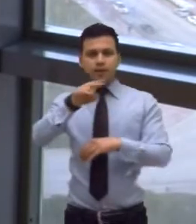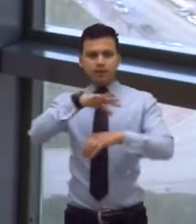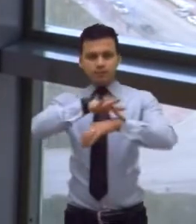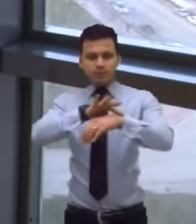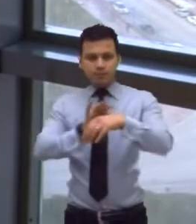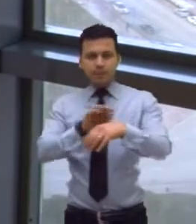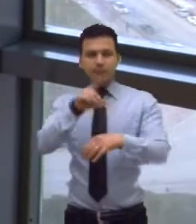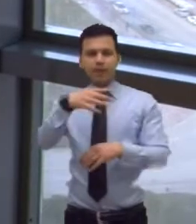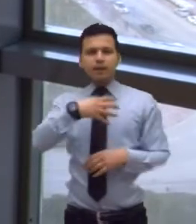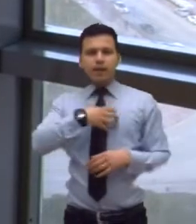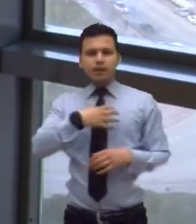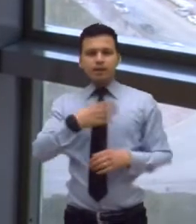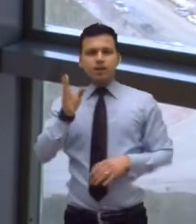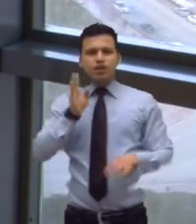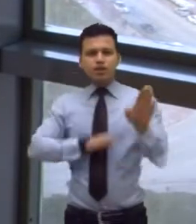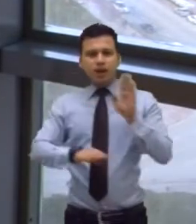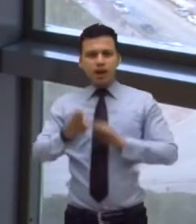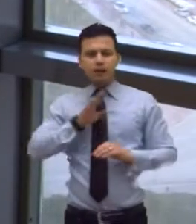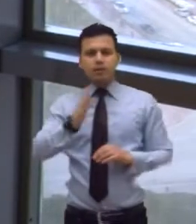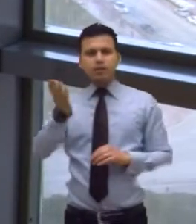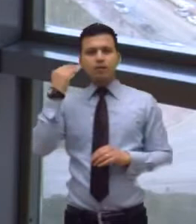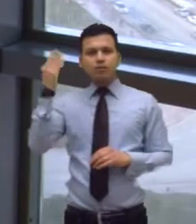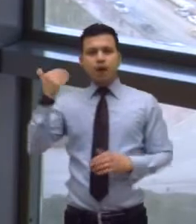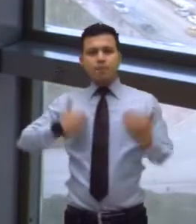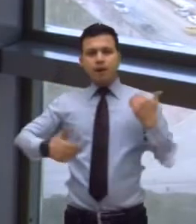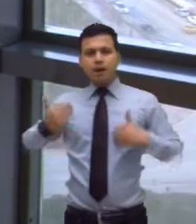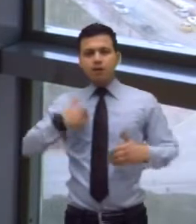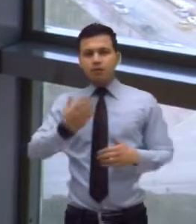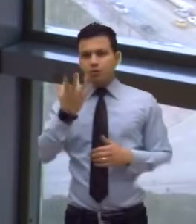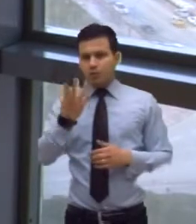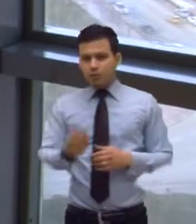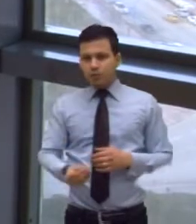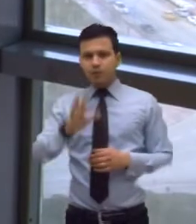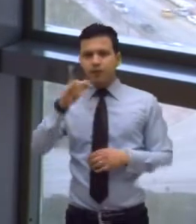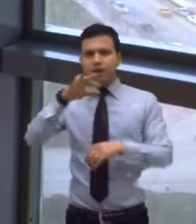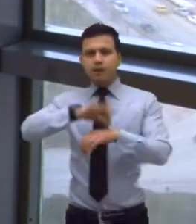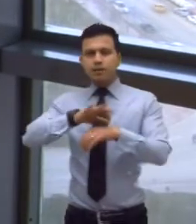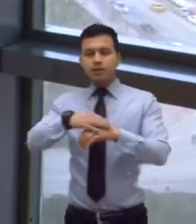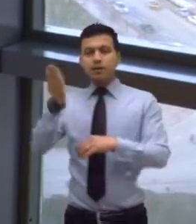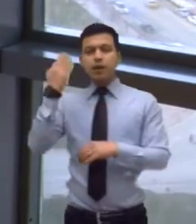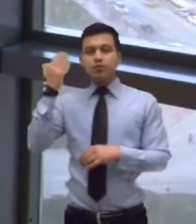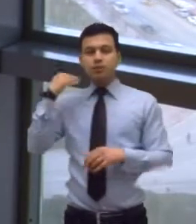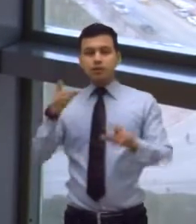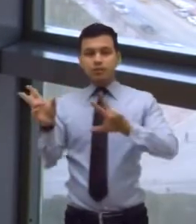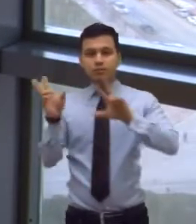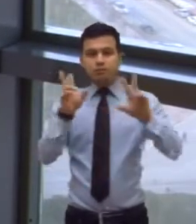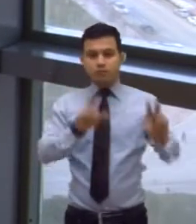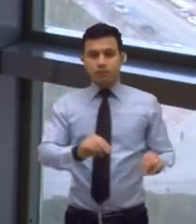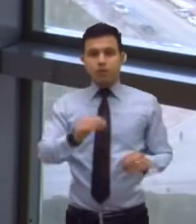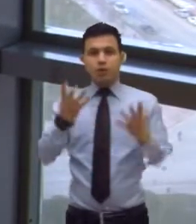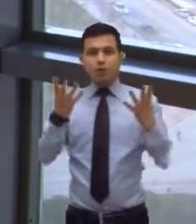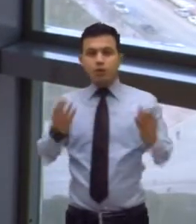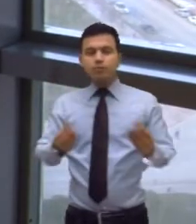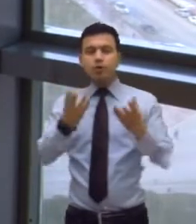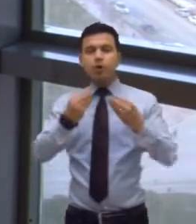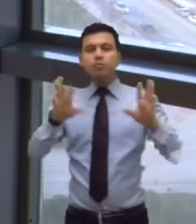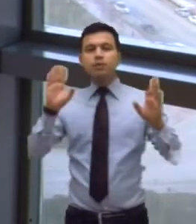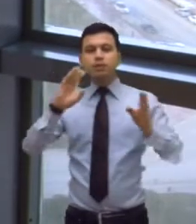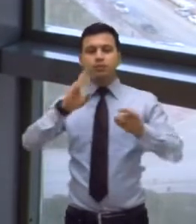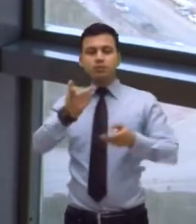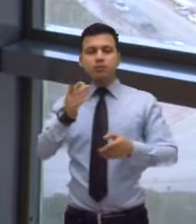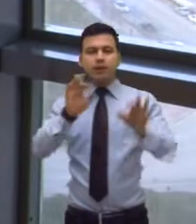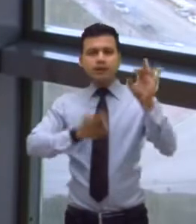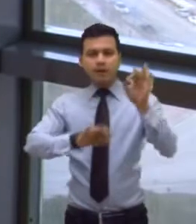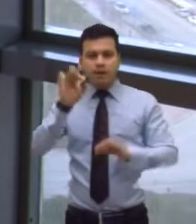Hastalarımız mevcut şikayetlerini, geçirmiş oldukları ameliyat ve hastalıkları, hastaneye yatırılıp yatırılmadıklarını, uygulanan